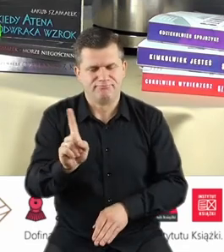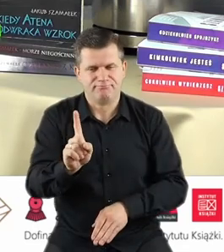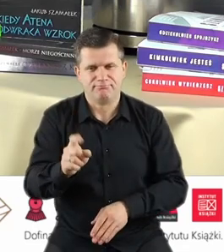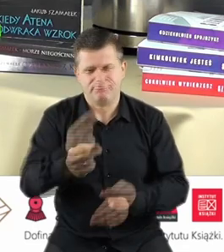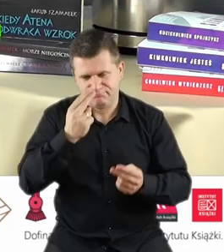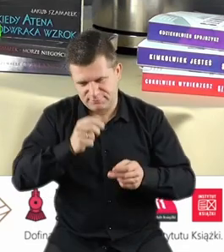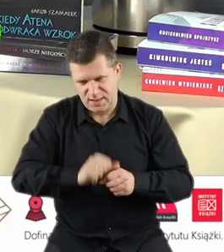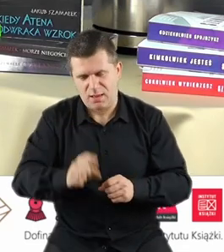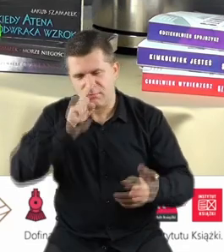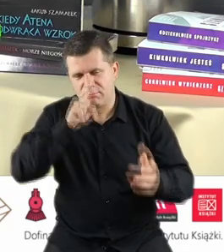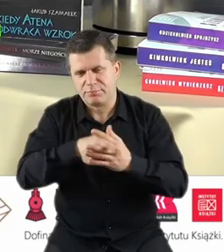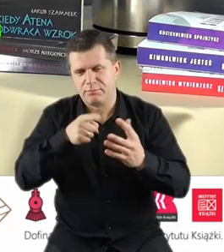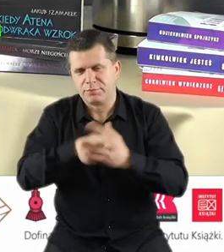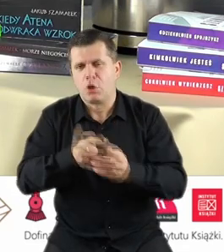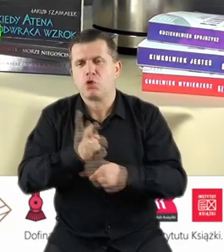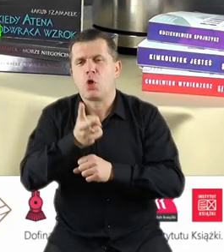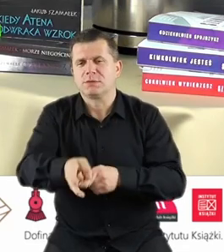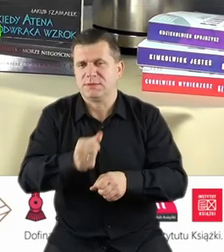jest.